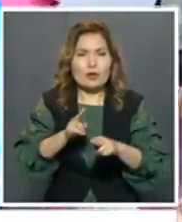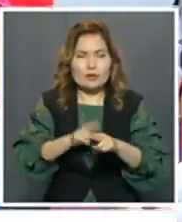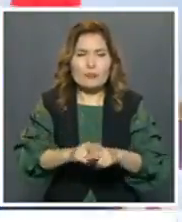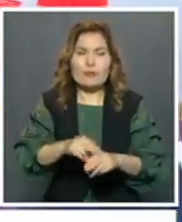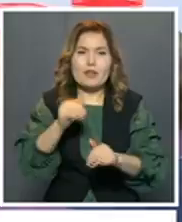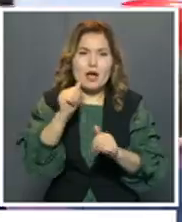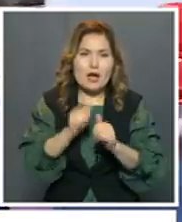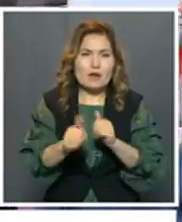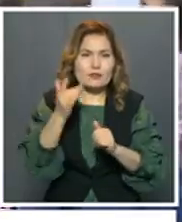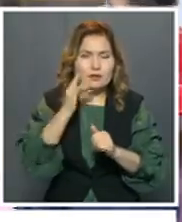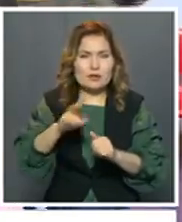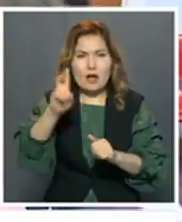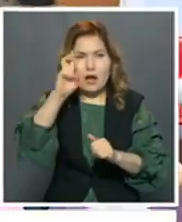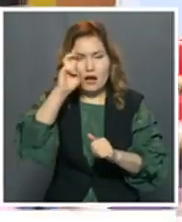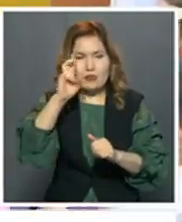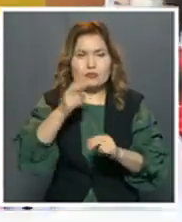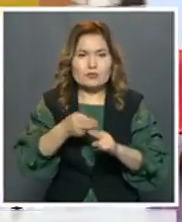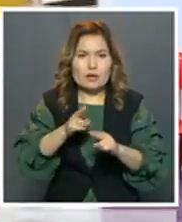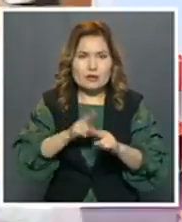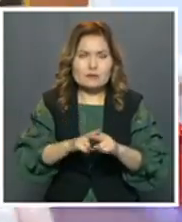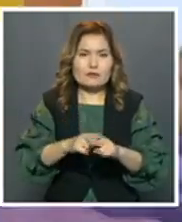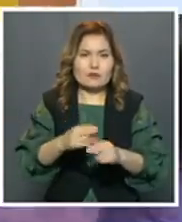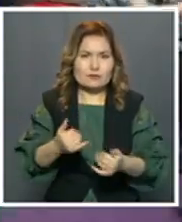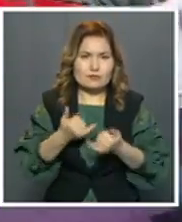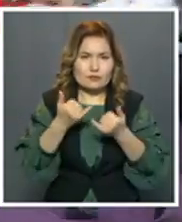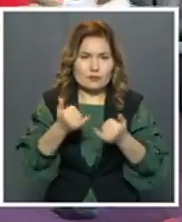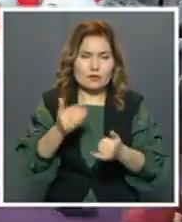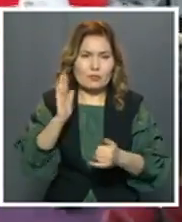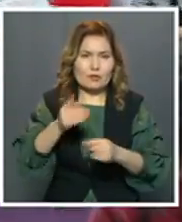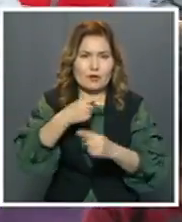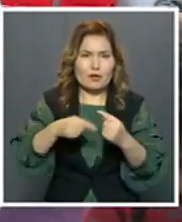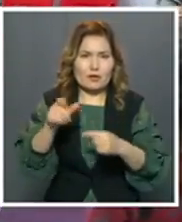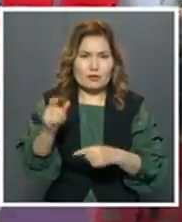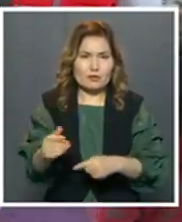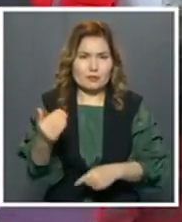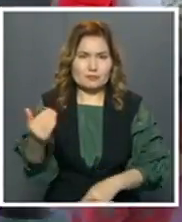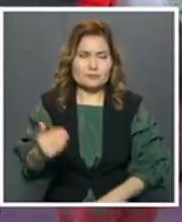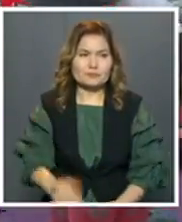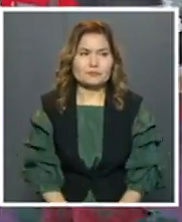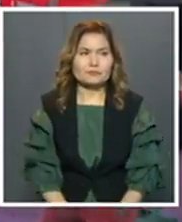әрдайым қолдайды. Фариза Мұсақызы, Салтанат Сәрсенбайқызы, Ерлан Бейсенов, Ұлттық арна.